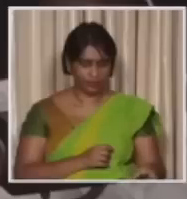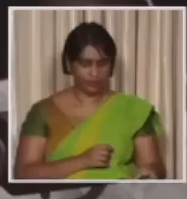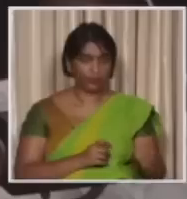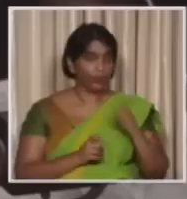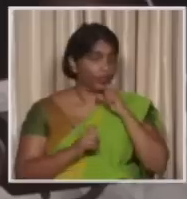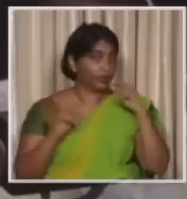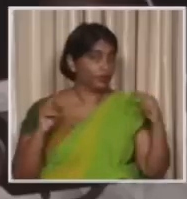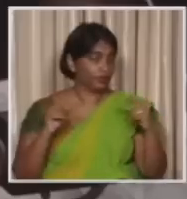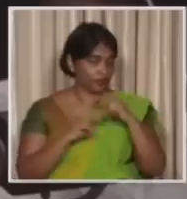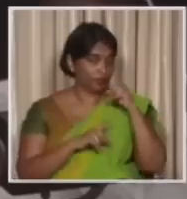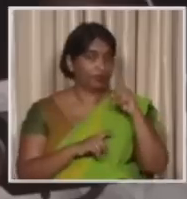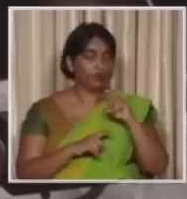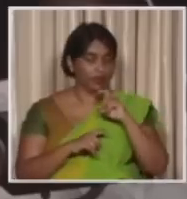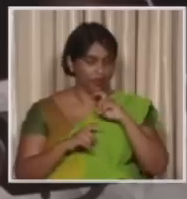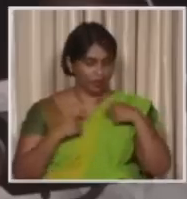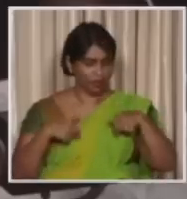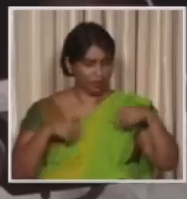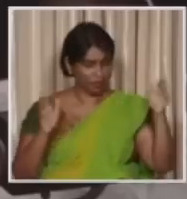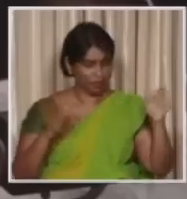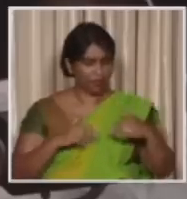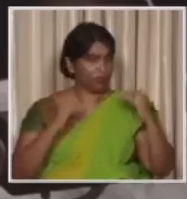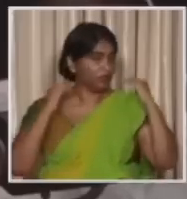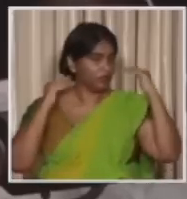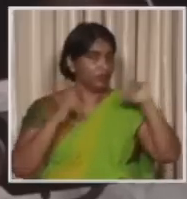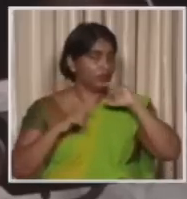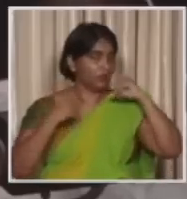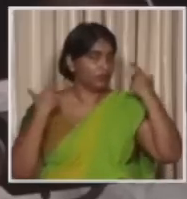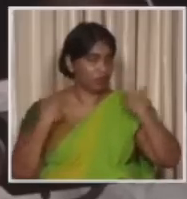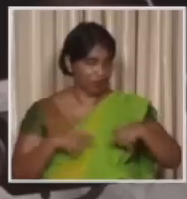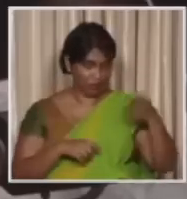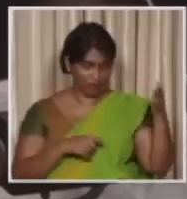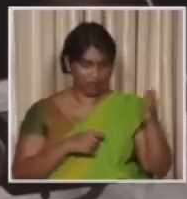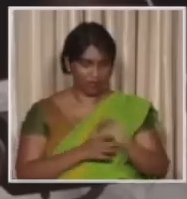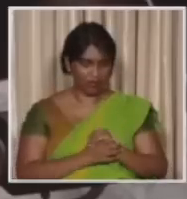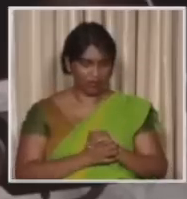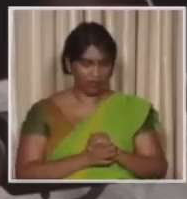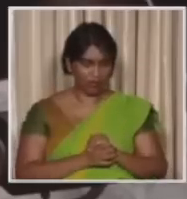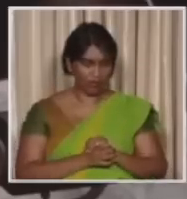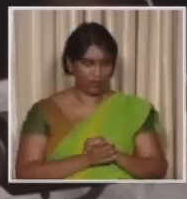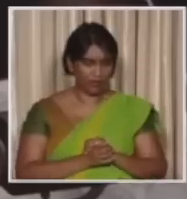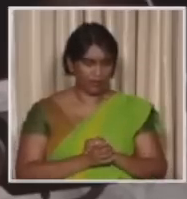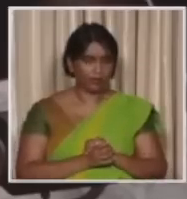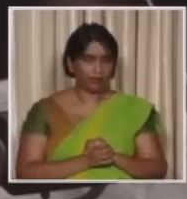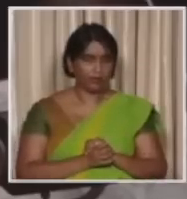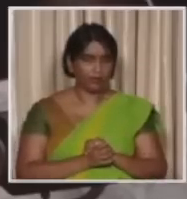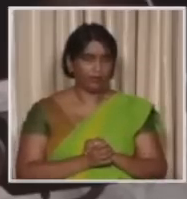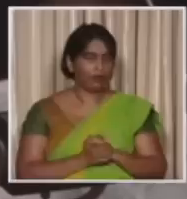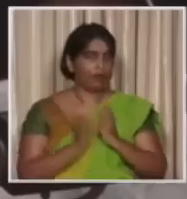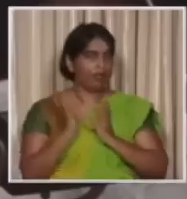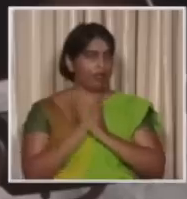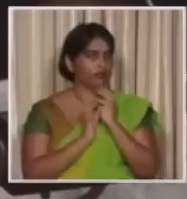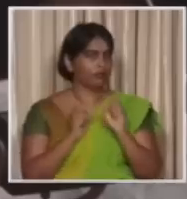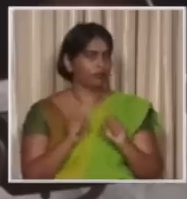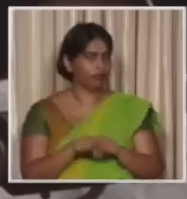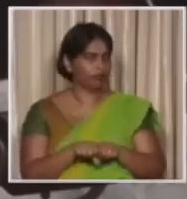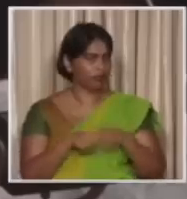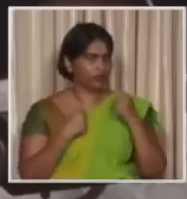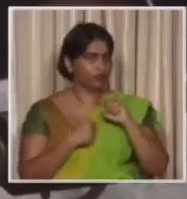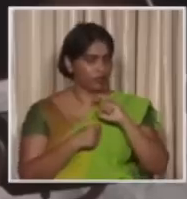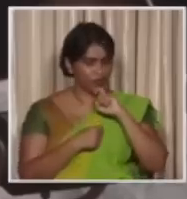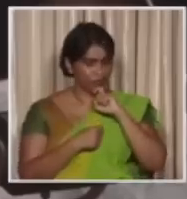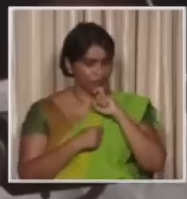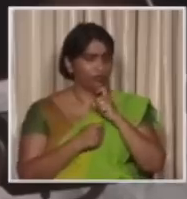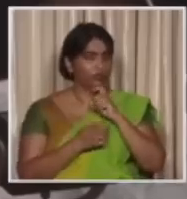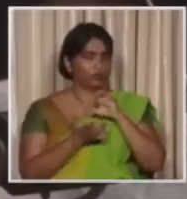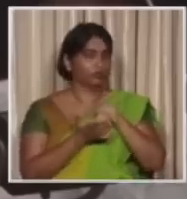මන්ත්‍රීතුමා එක අතකින් කිව්වා මේ උත්තරීතර පාර්ලිමේන්තුවේ වරප්‍රසාද උල්ලංඝනය වුණා කියලා ශ්‍රේෂ්ඨාධිකරණයේ